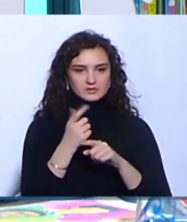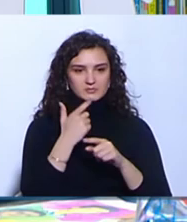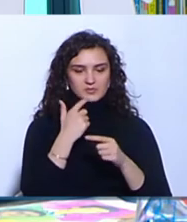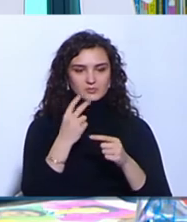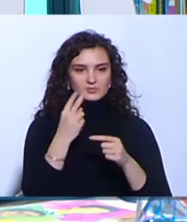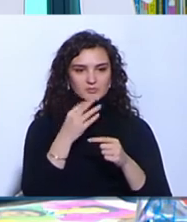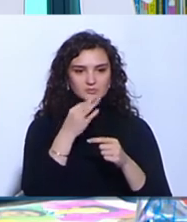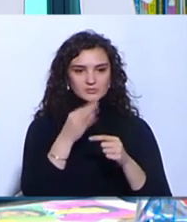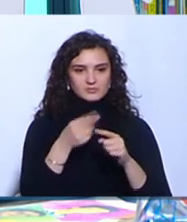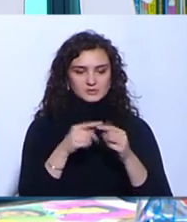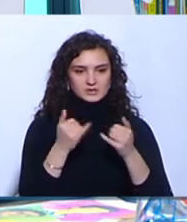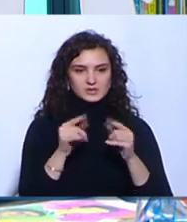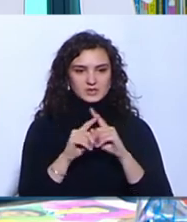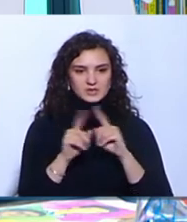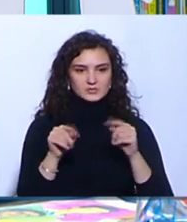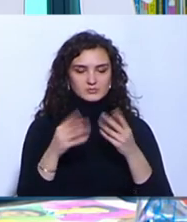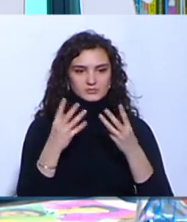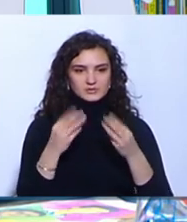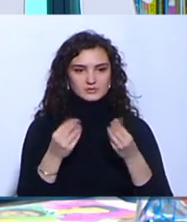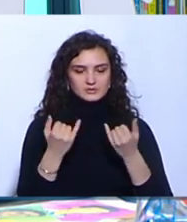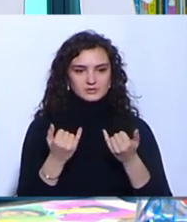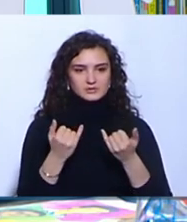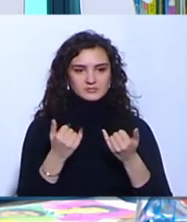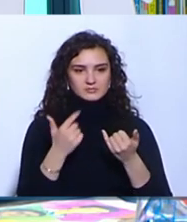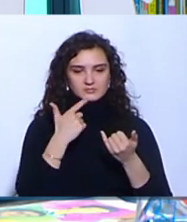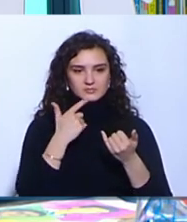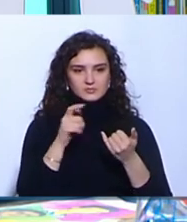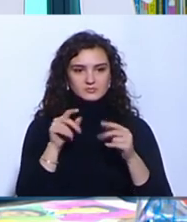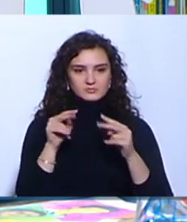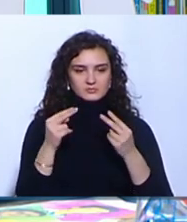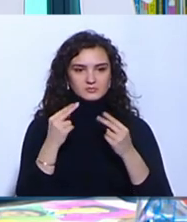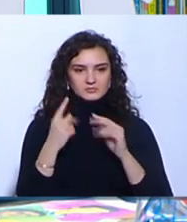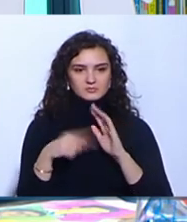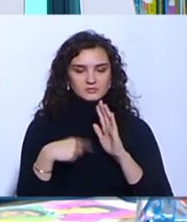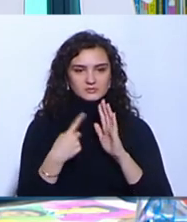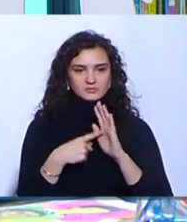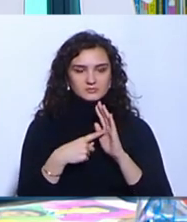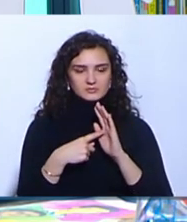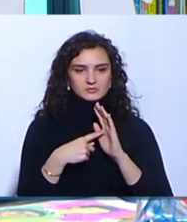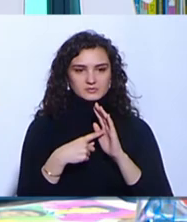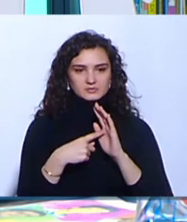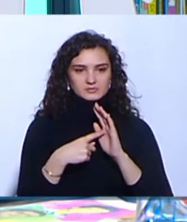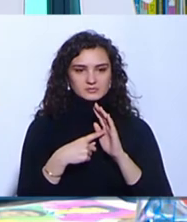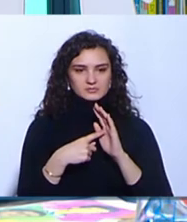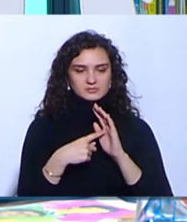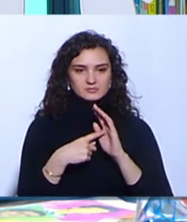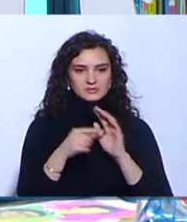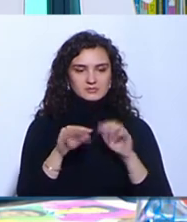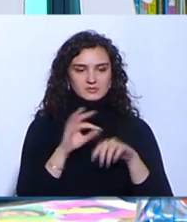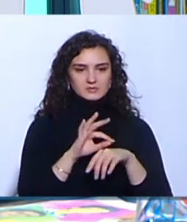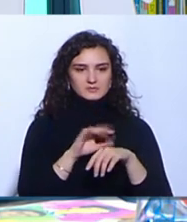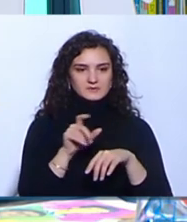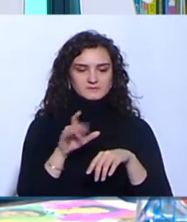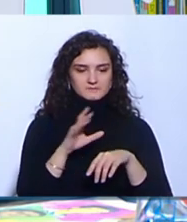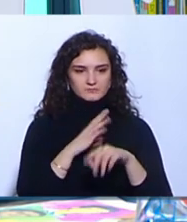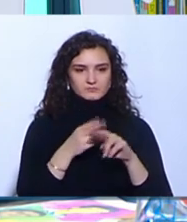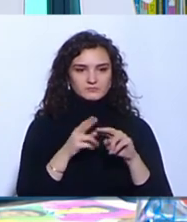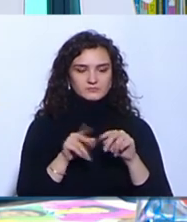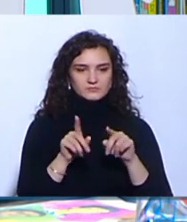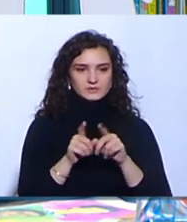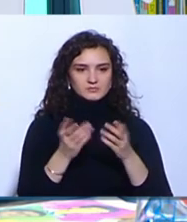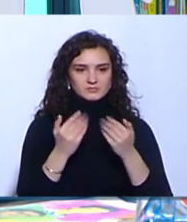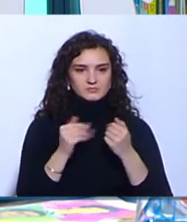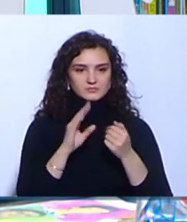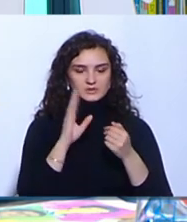მაყურებელს უპასუხოთ, იმიტომ რომ დღეს განსაკუთრებული დღეა. დღეს მაყურებლები გვისვამენ კითხვას თვითონ ამ დიაგნოზის მქონე ადამიანები, ასე